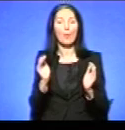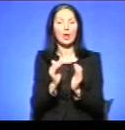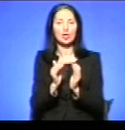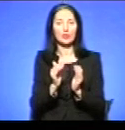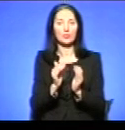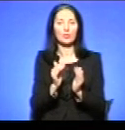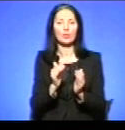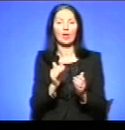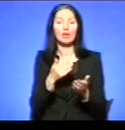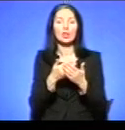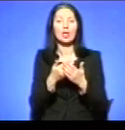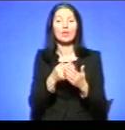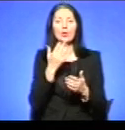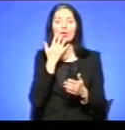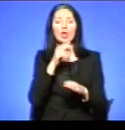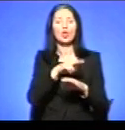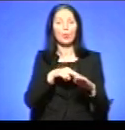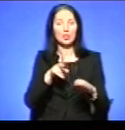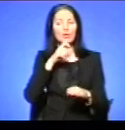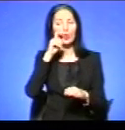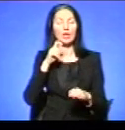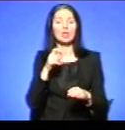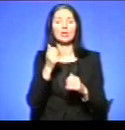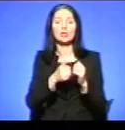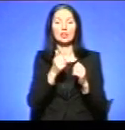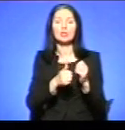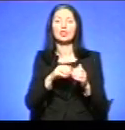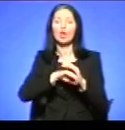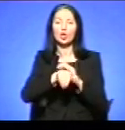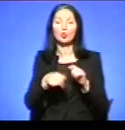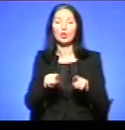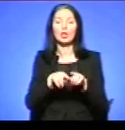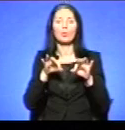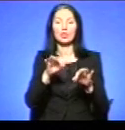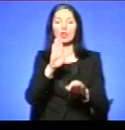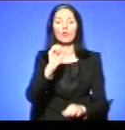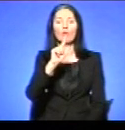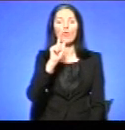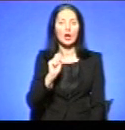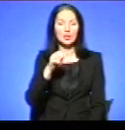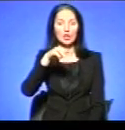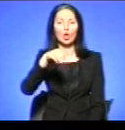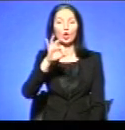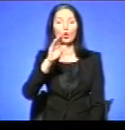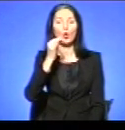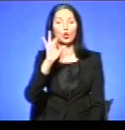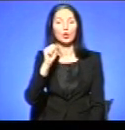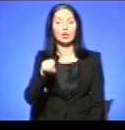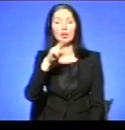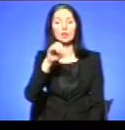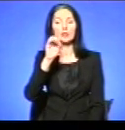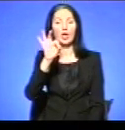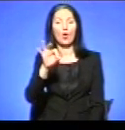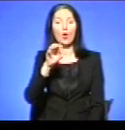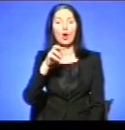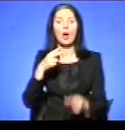даними Національної поліції, в Україні найчастіше викрадають наступні марки машин. Це ВАЗ, Тойота, Део, Мерседес та